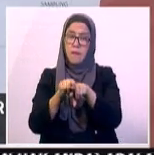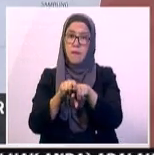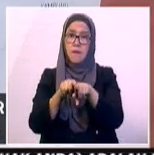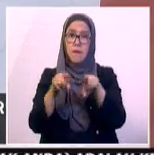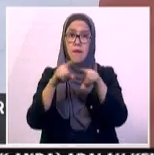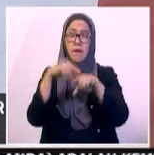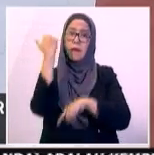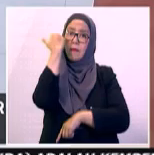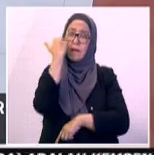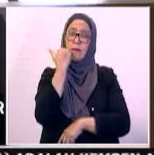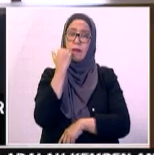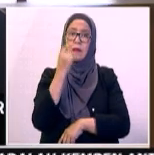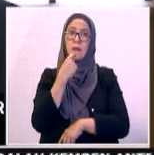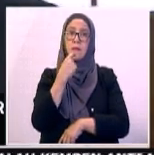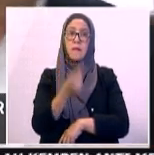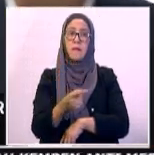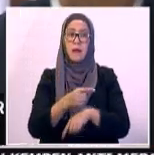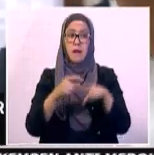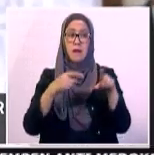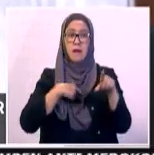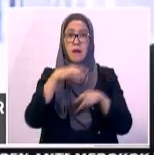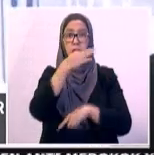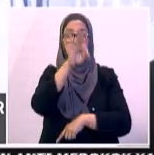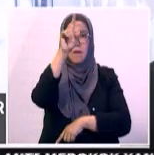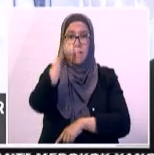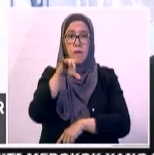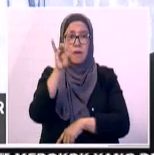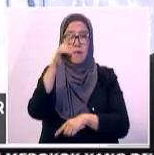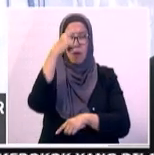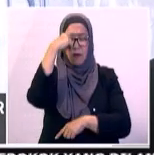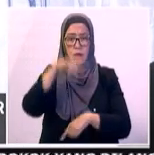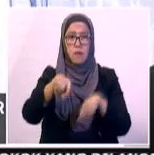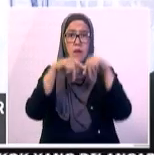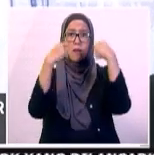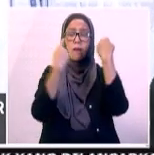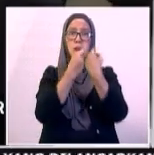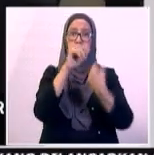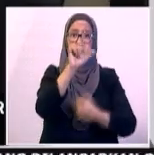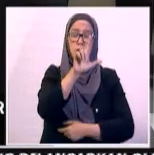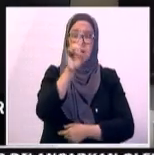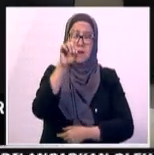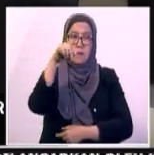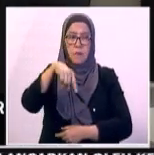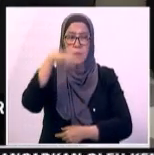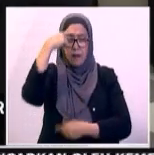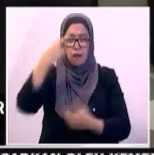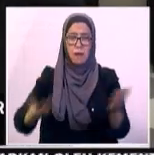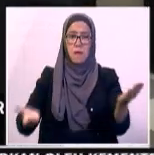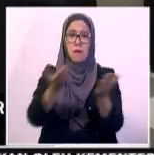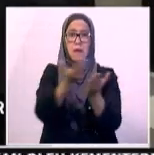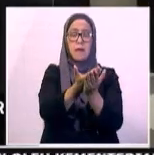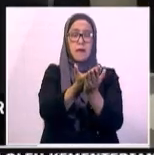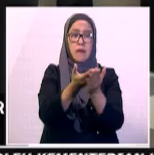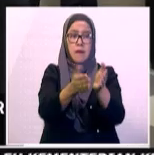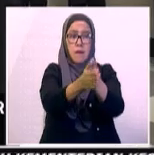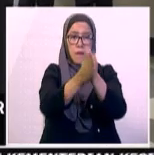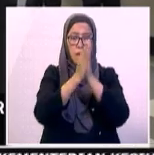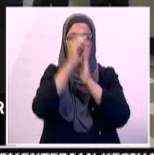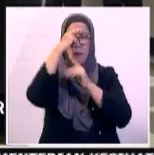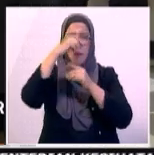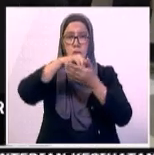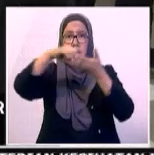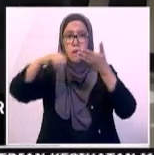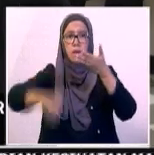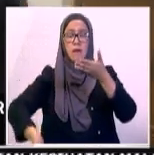Ogos untuk Parti Demokrasi Liberal Sabah LDP memfailkan afidavit balasan berkaitan permohonan untuk